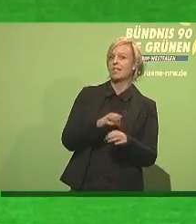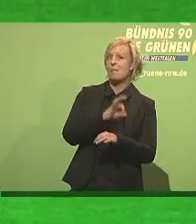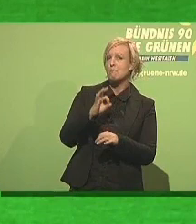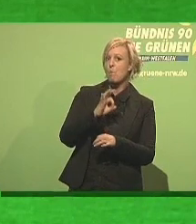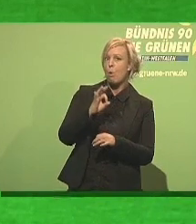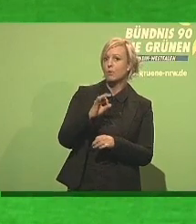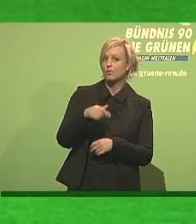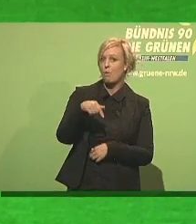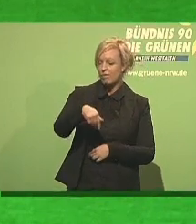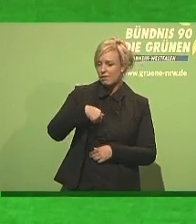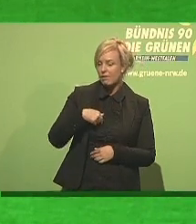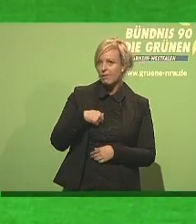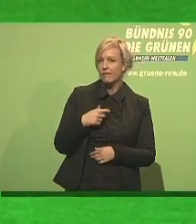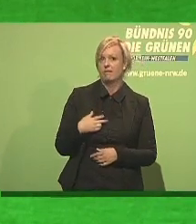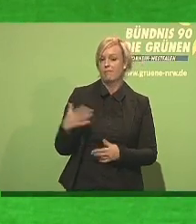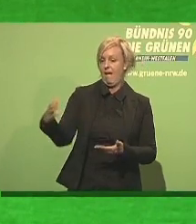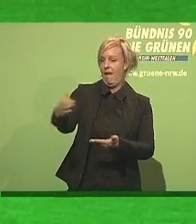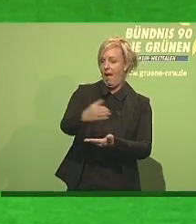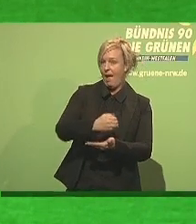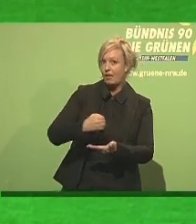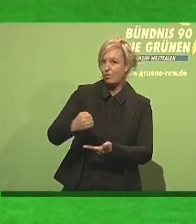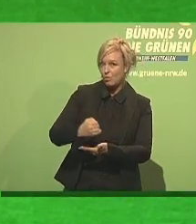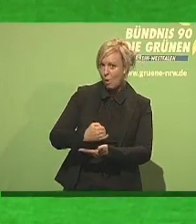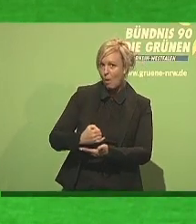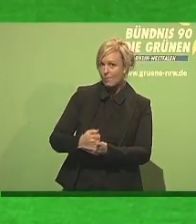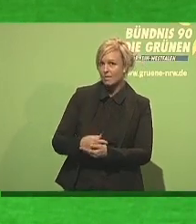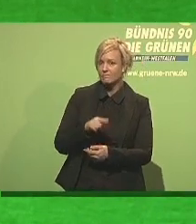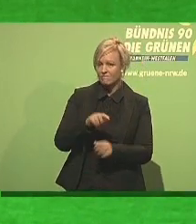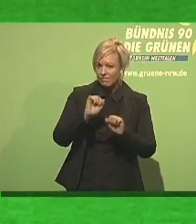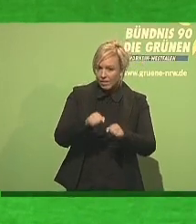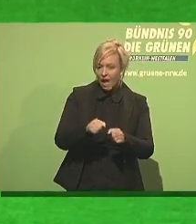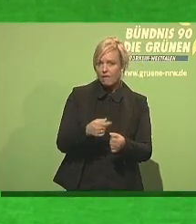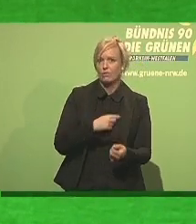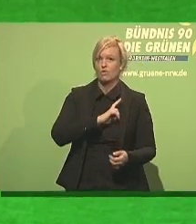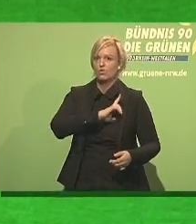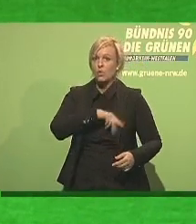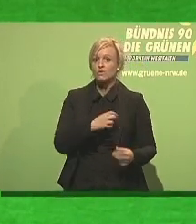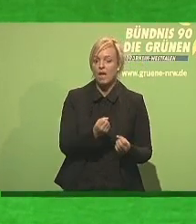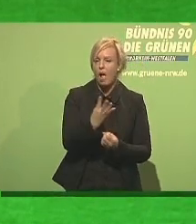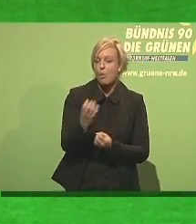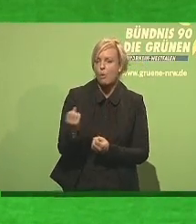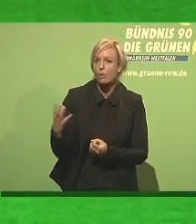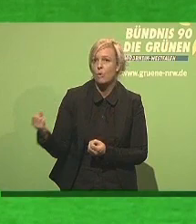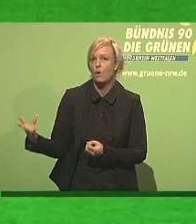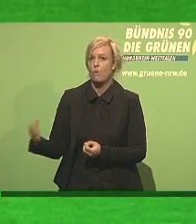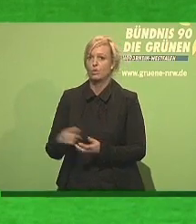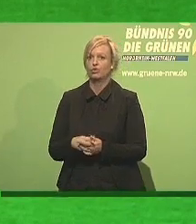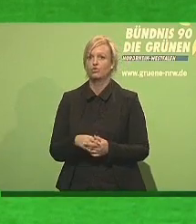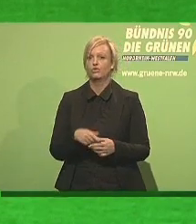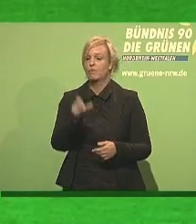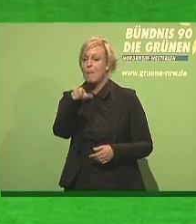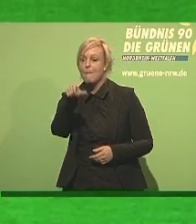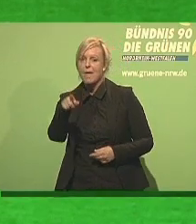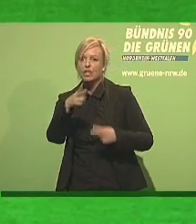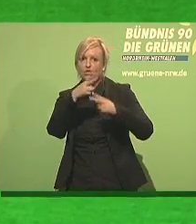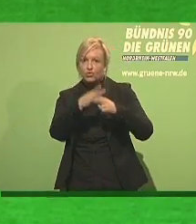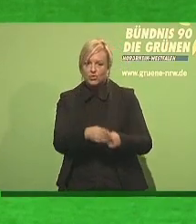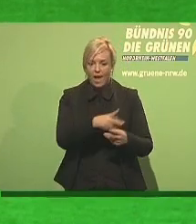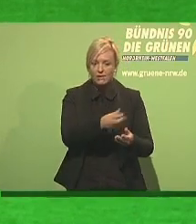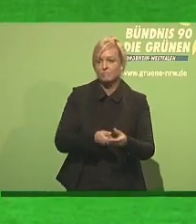unseres Bruttonationaleinkommens in soziale, ökologische und menschenrechtliche Bahnen zu lenken.